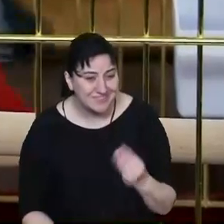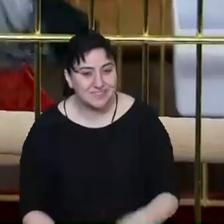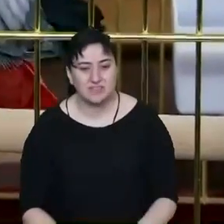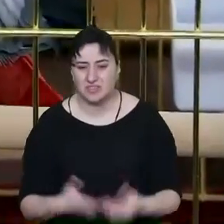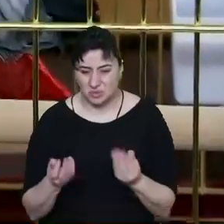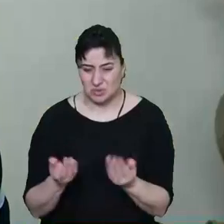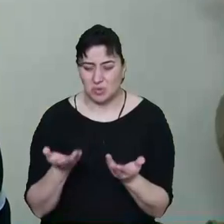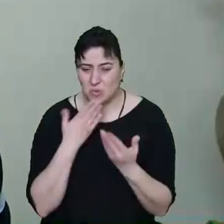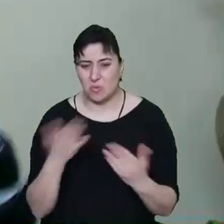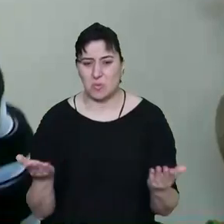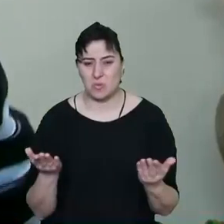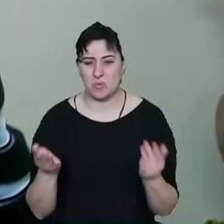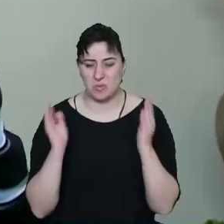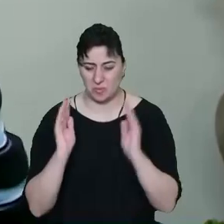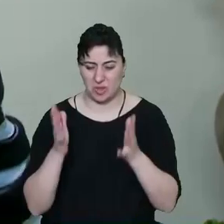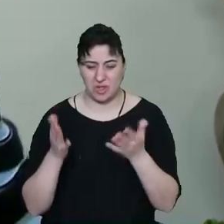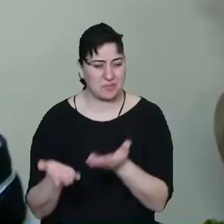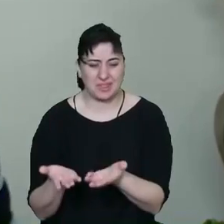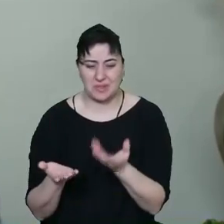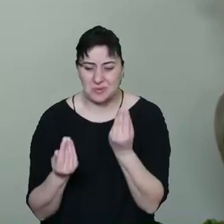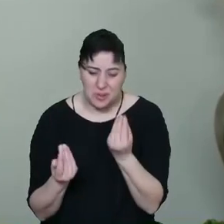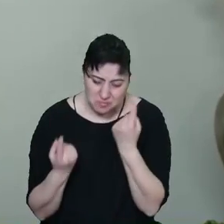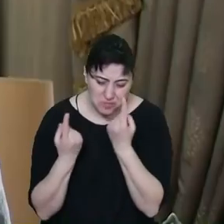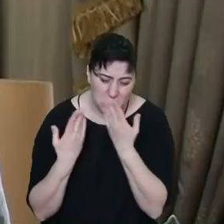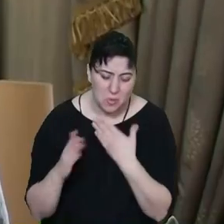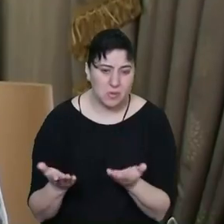Ne güzel Allah aşkına. Yilmez etmez. Ne güzel